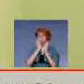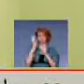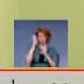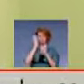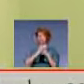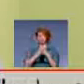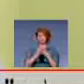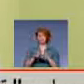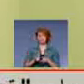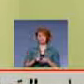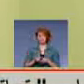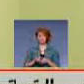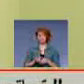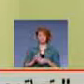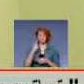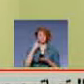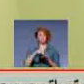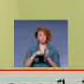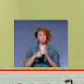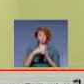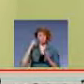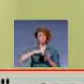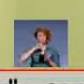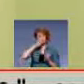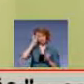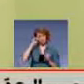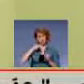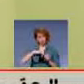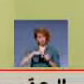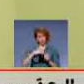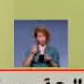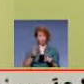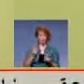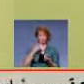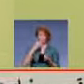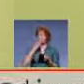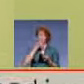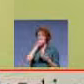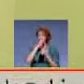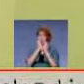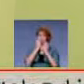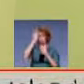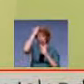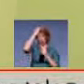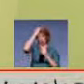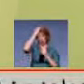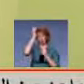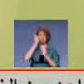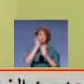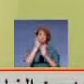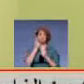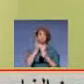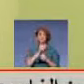عشان خاطر نشوف ايه اللي هيتم هل في حد منهم قد مسه جان او شيطان او هذا الكلام كله لا اساس لهم من